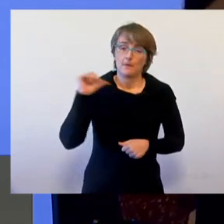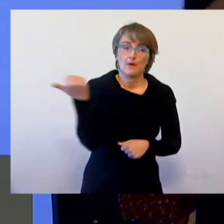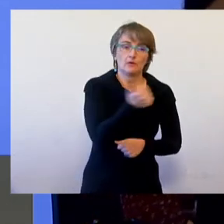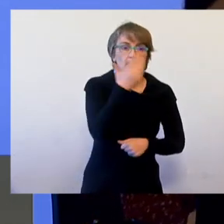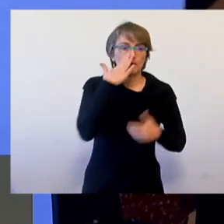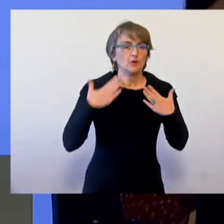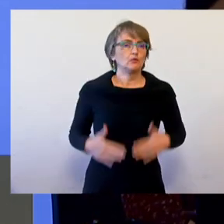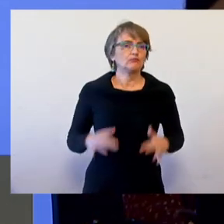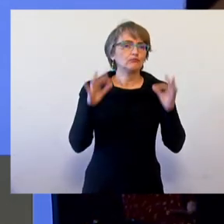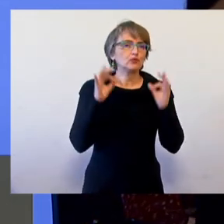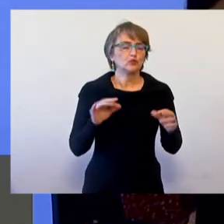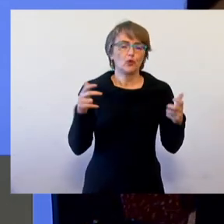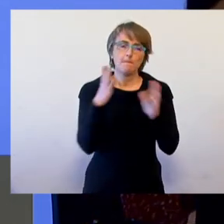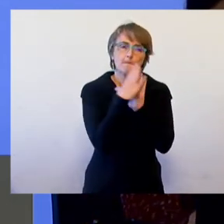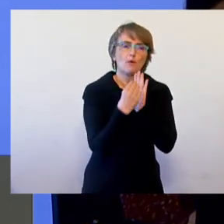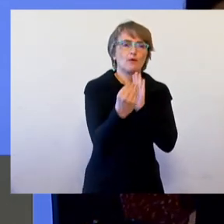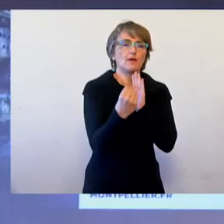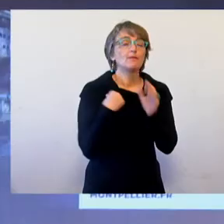voix.